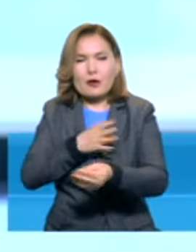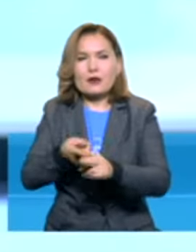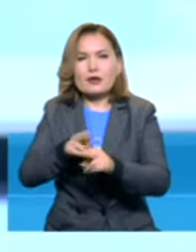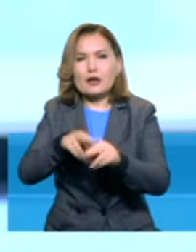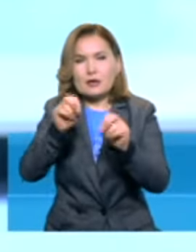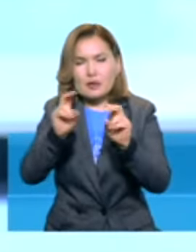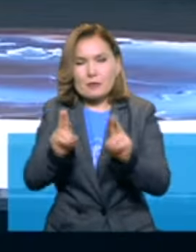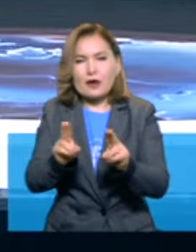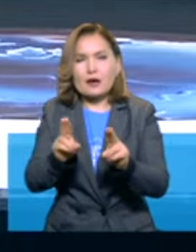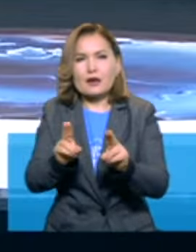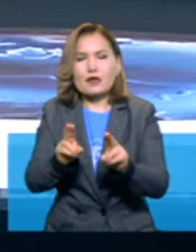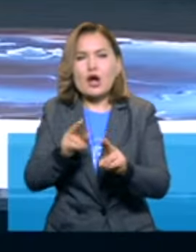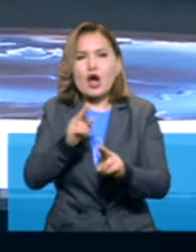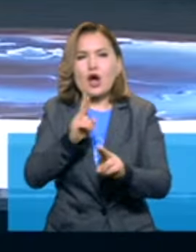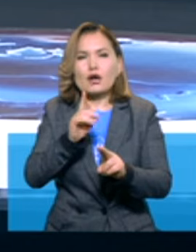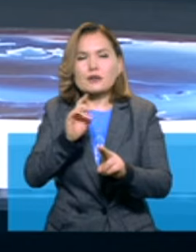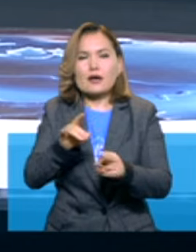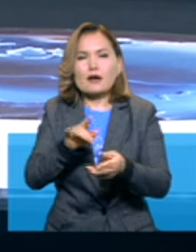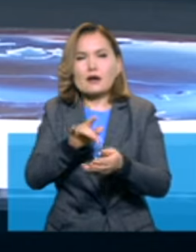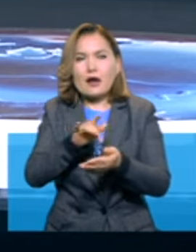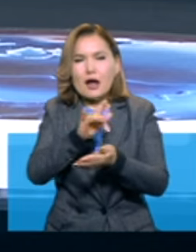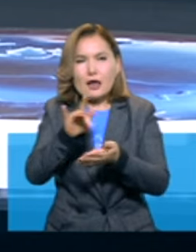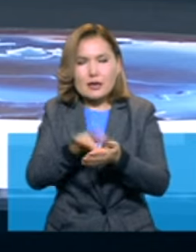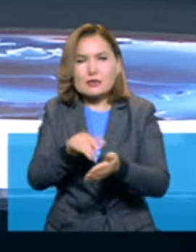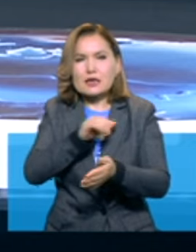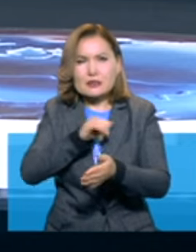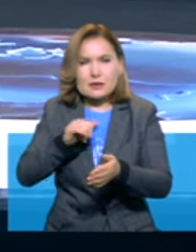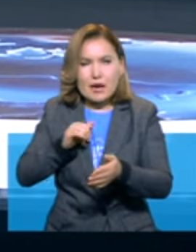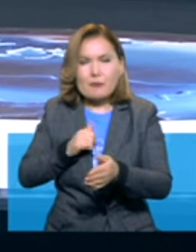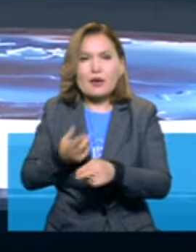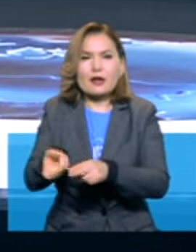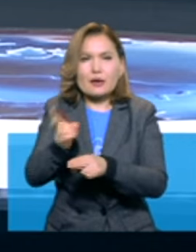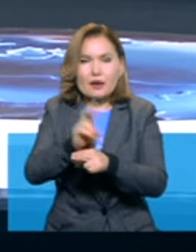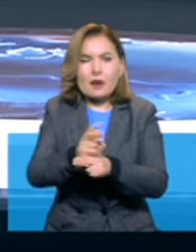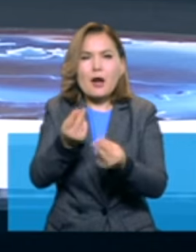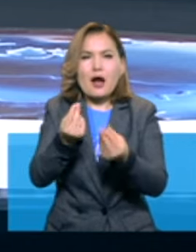гуманитарлық көмек аттандырылып жатқан жерге өздеріңіз барып,